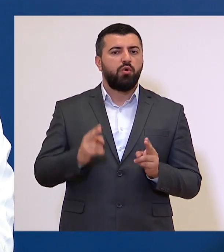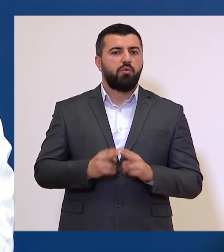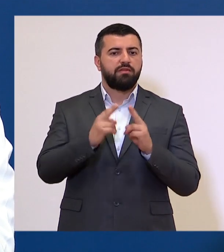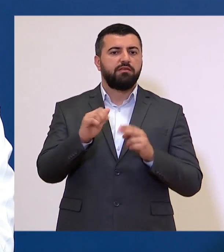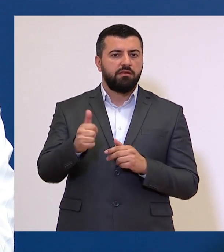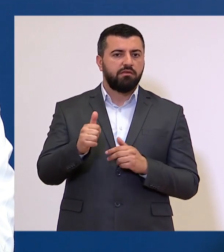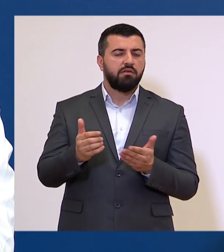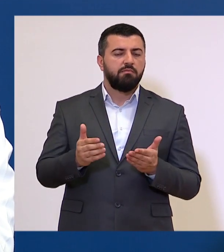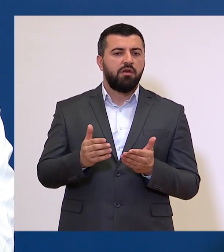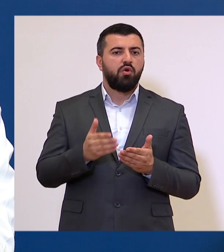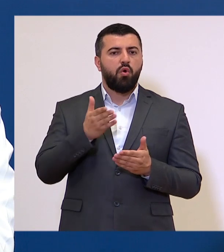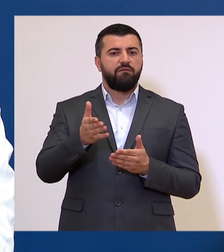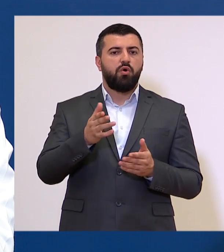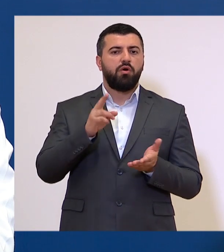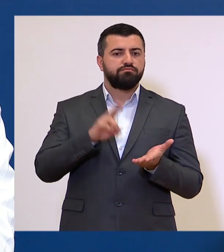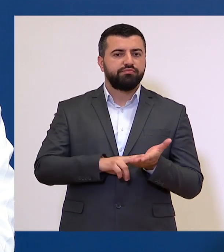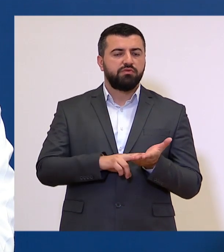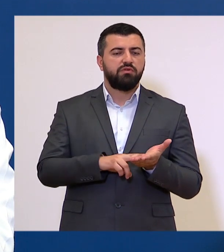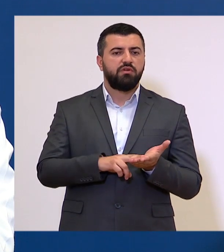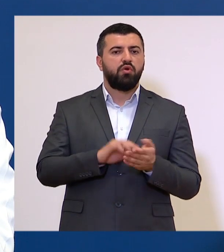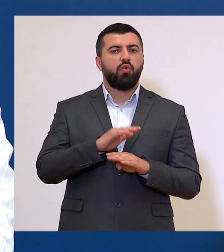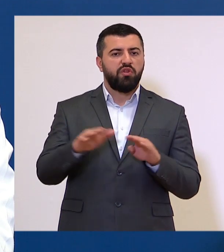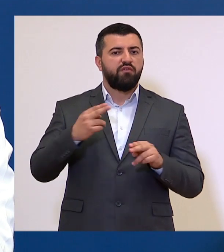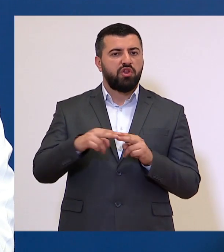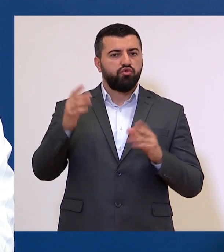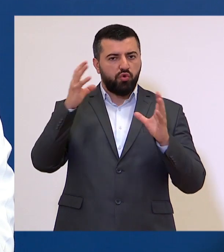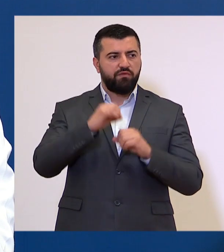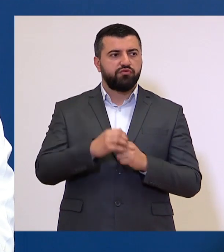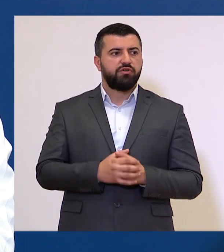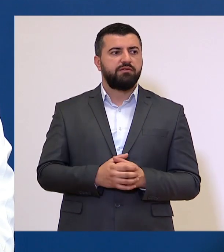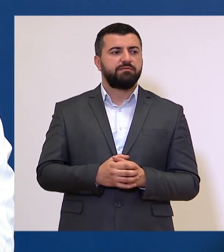upoznata, jesam, ova dilema je razriješena još juče.